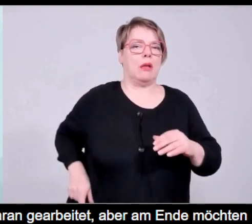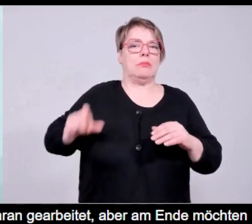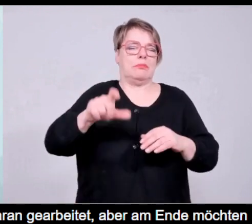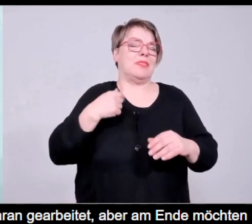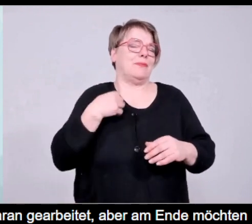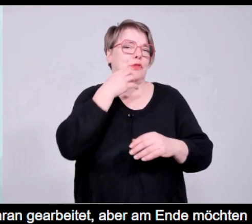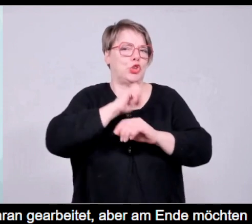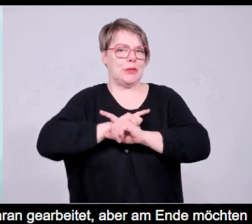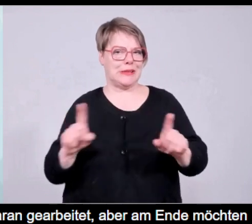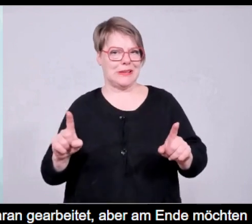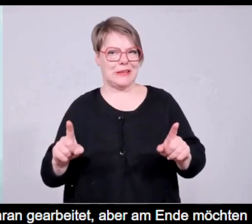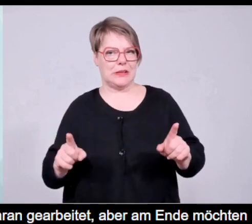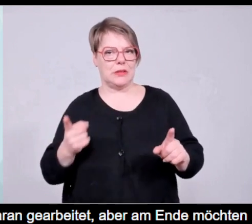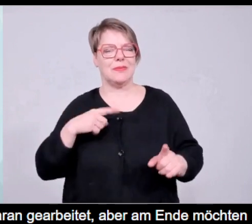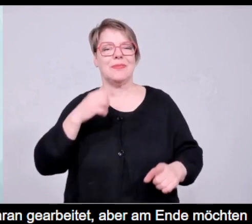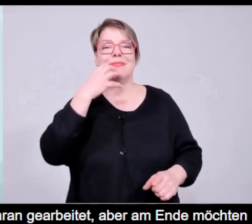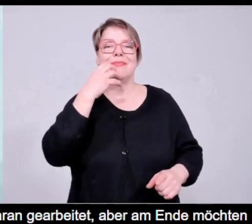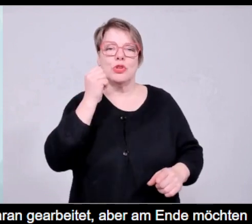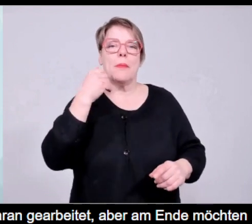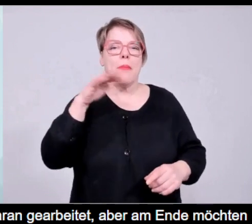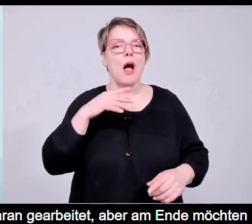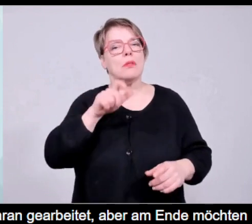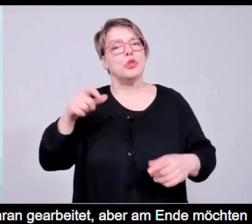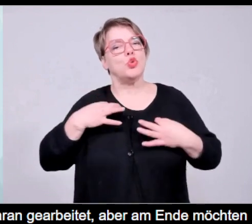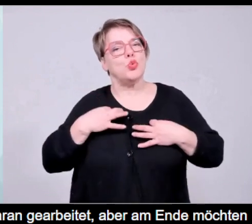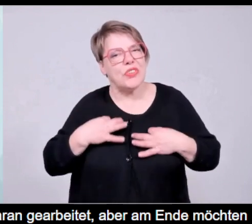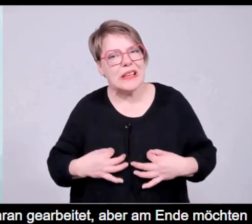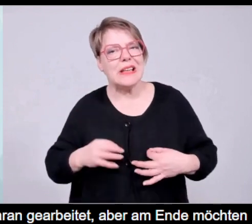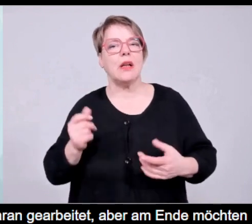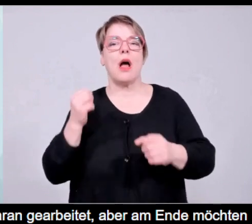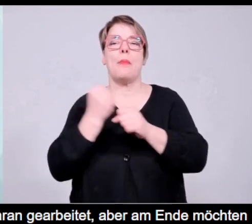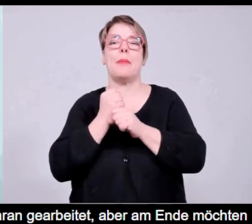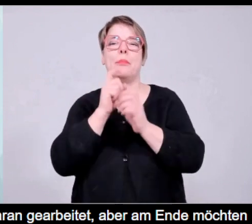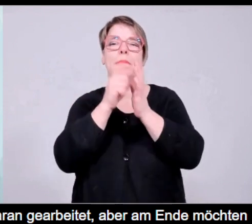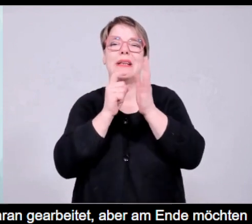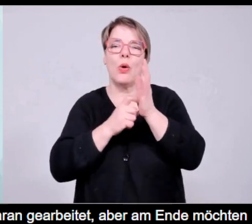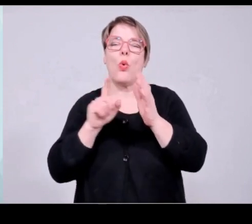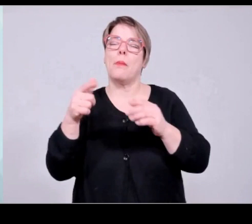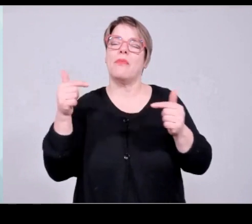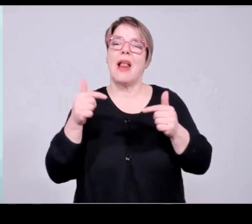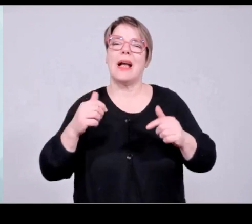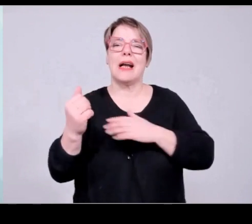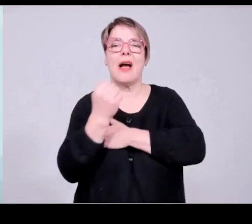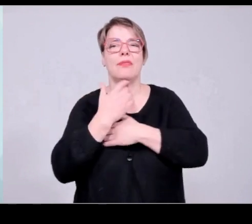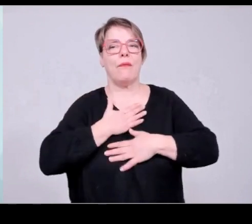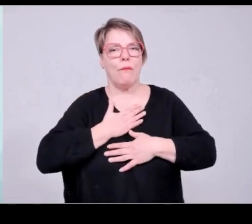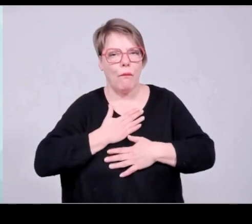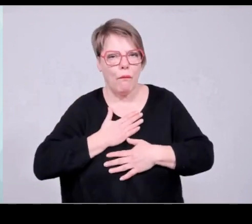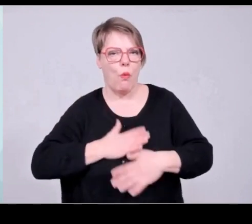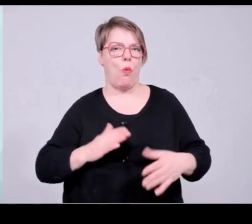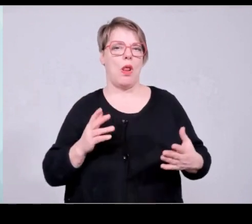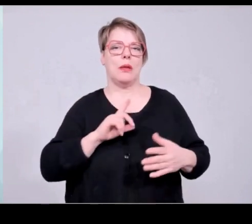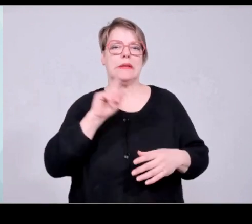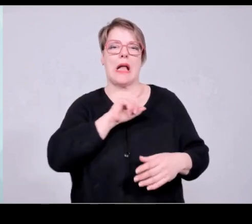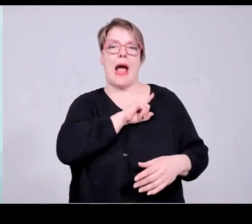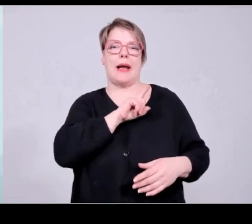Vertragsverhandlungen der Zukunft, wie Versorgungsstrukturen aufgebaut werden. Und ich glaube, wenn wir jetzt über Springer-Konzepte reden, dann ist es ja gerade